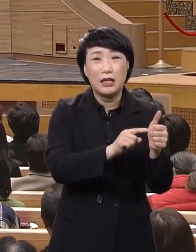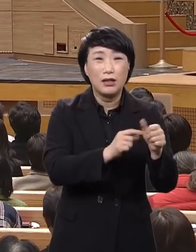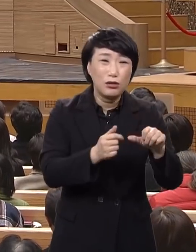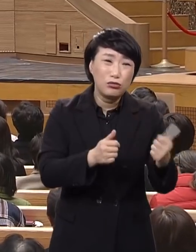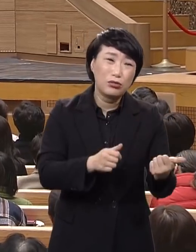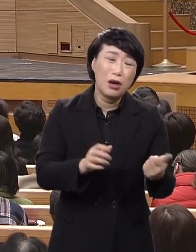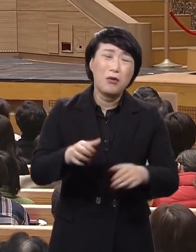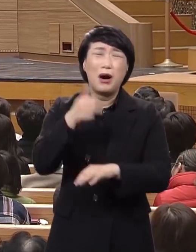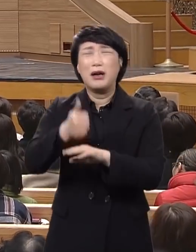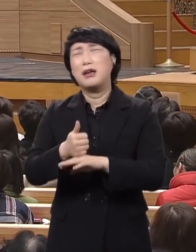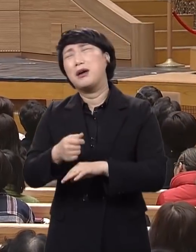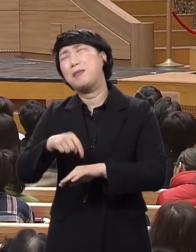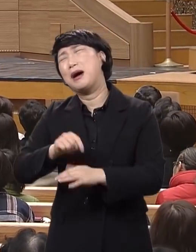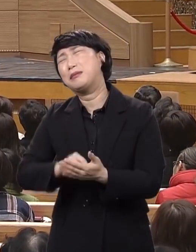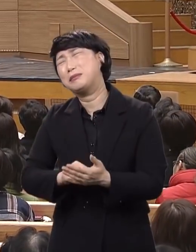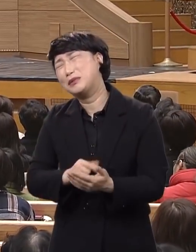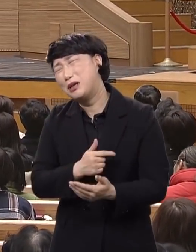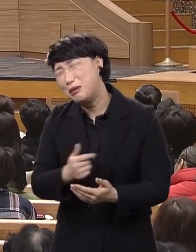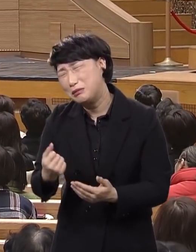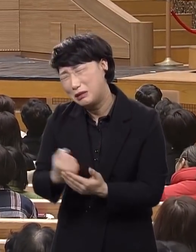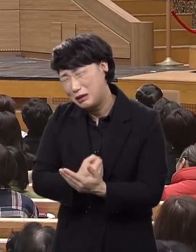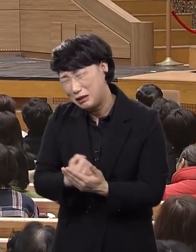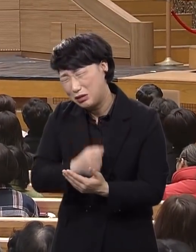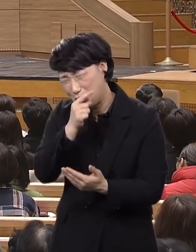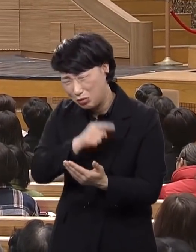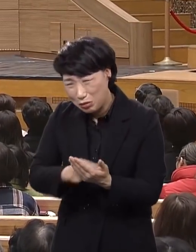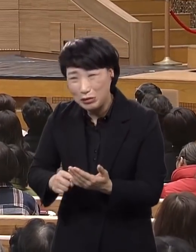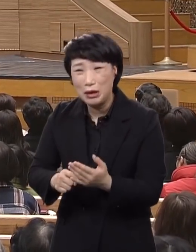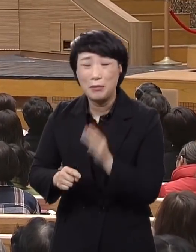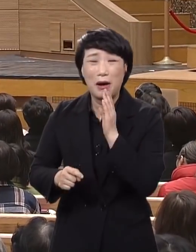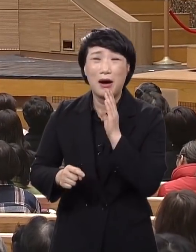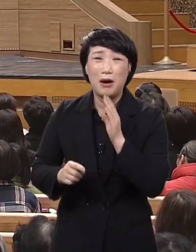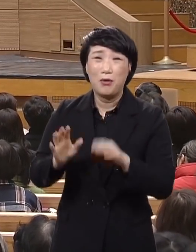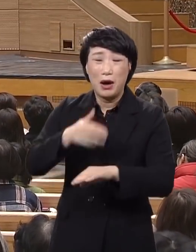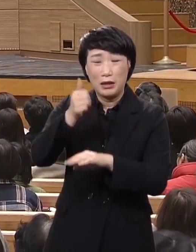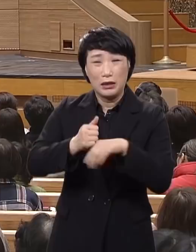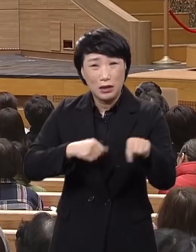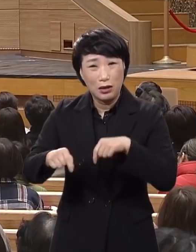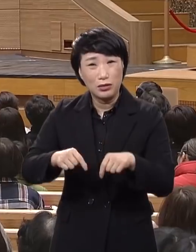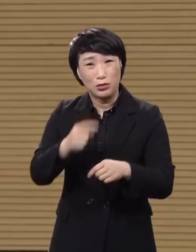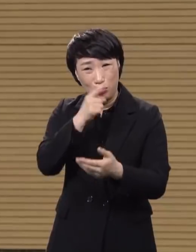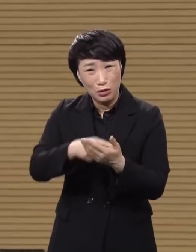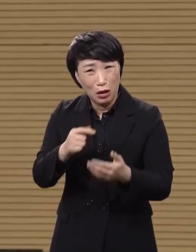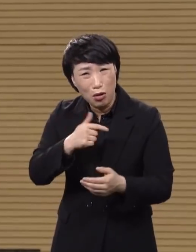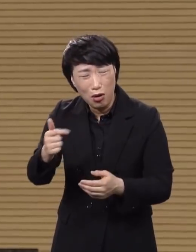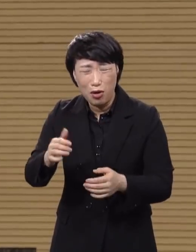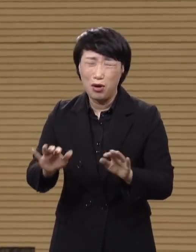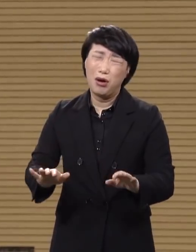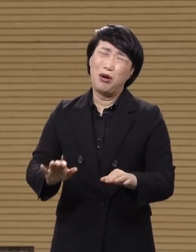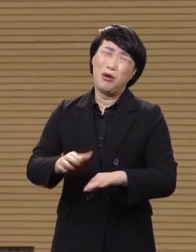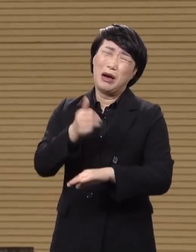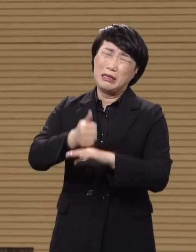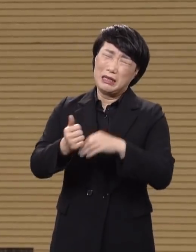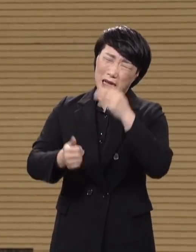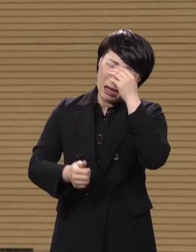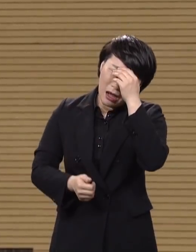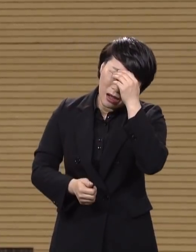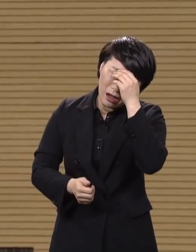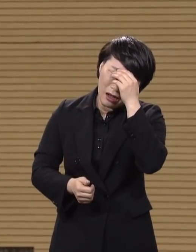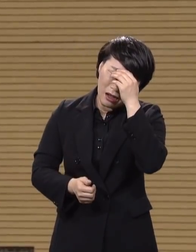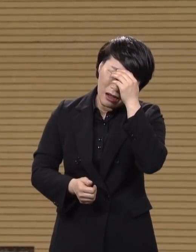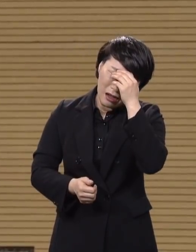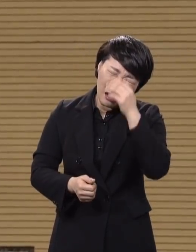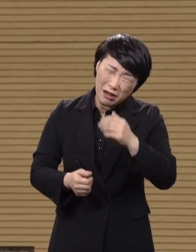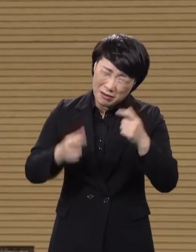왕이 얼마나 국가적인 손해요, 왕의 정치의 손해이기 때문에 얼마나 많은 고민을 하든지